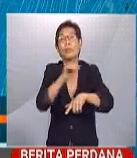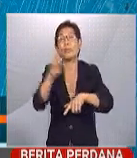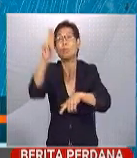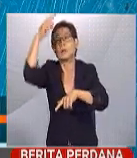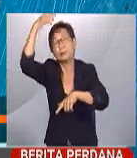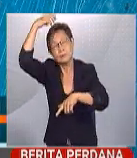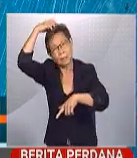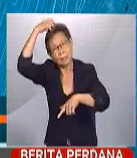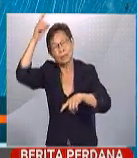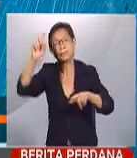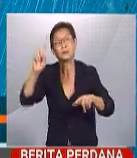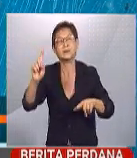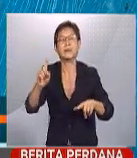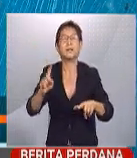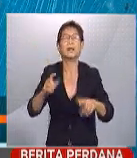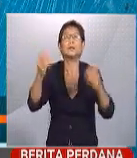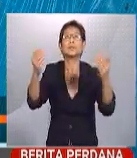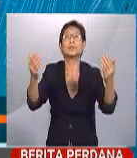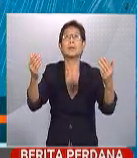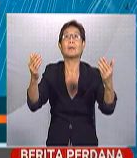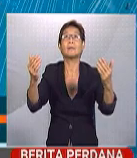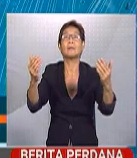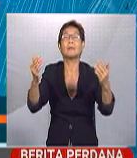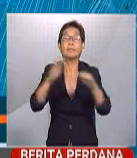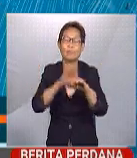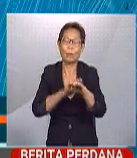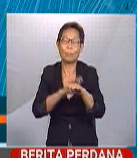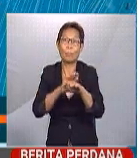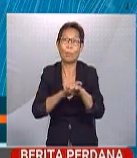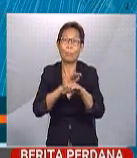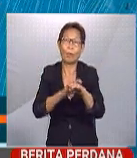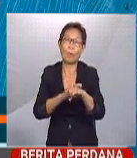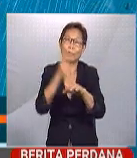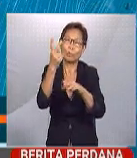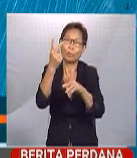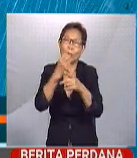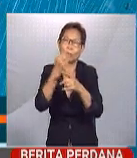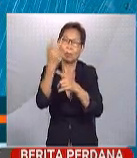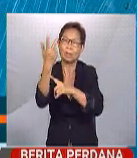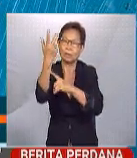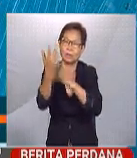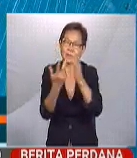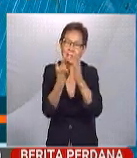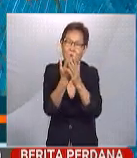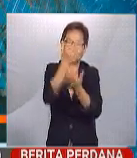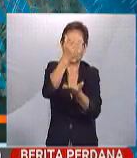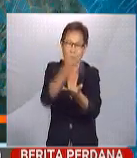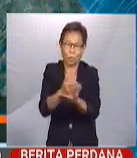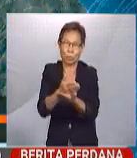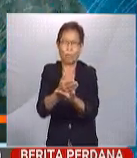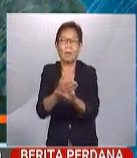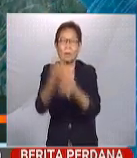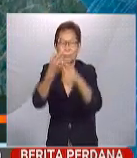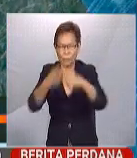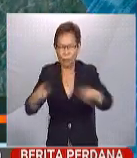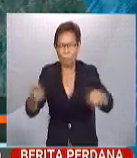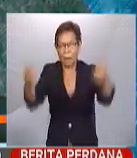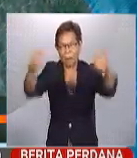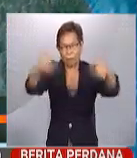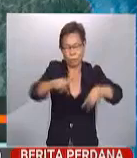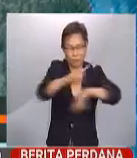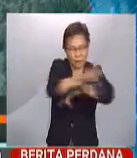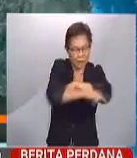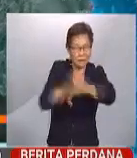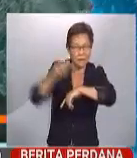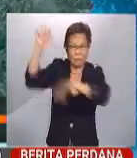dan insya-Allah keadaan ini akan beransur-ansur reda dalam tempoh 2 hingga ke 3 jam sahaja. Keadaan berbeza pula berlaku di